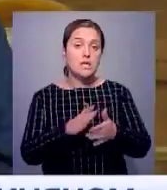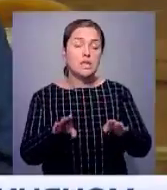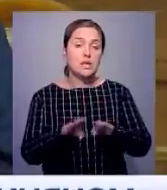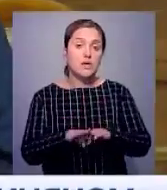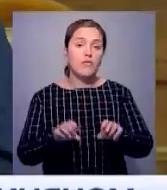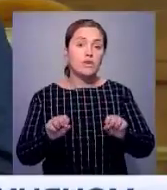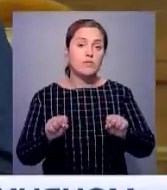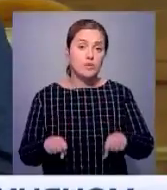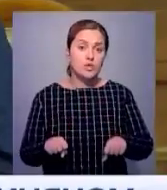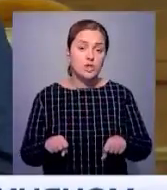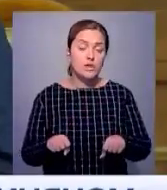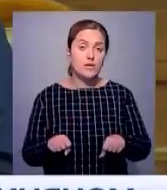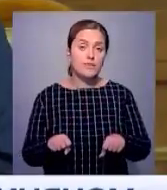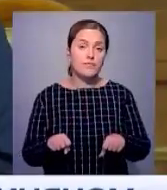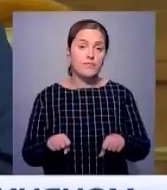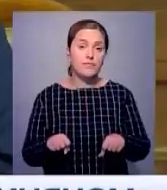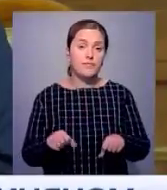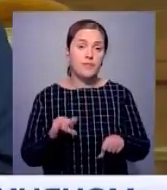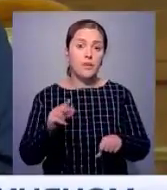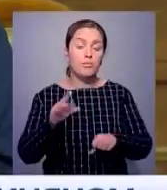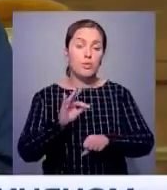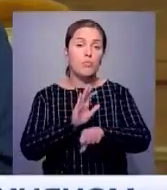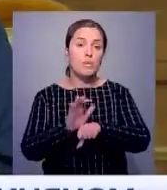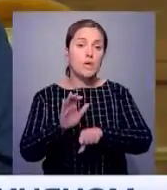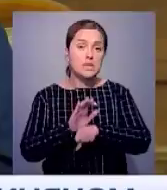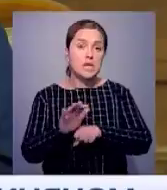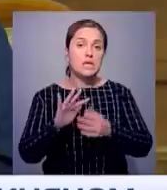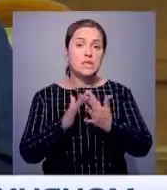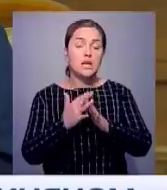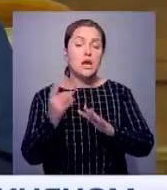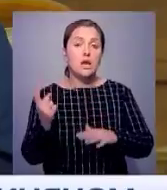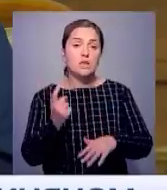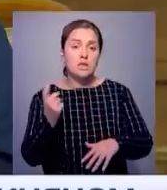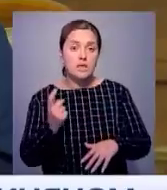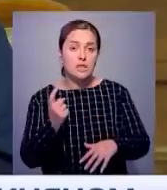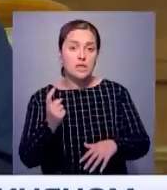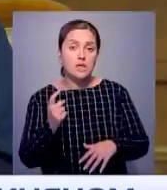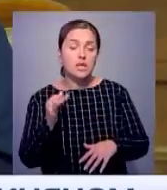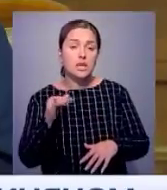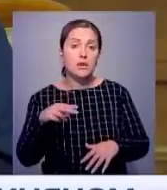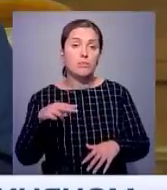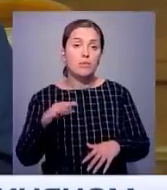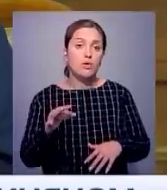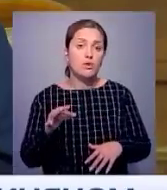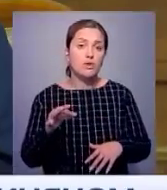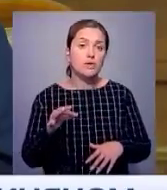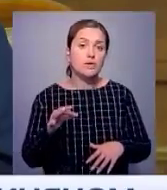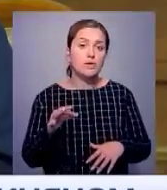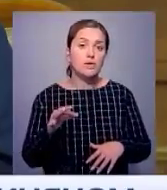возможности и по поставкам сельскохозяйственной продукции, и по